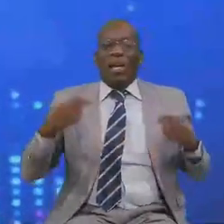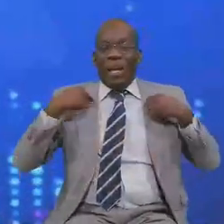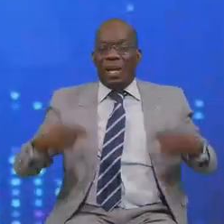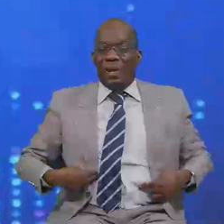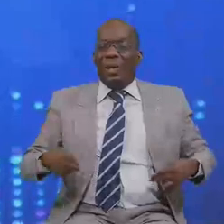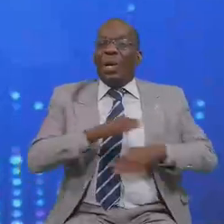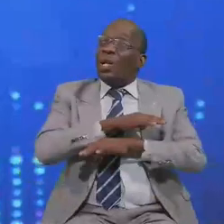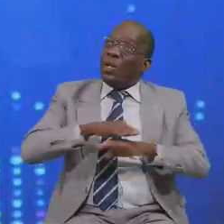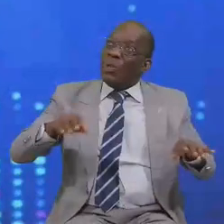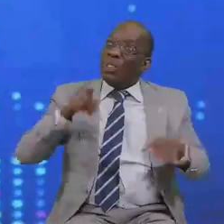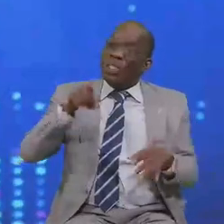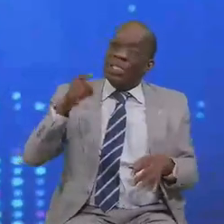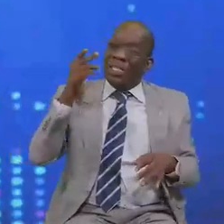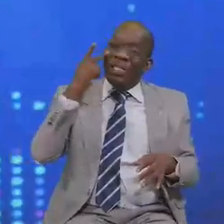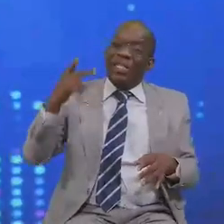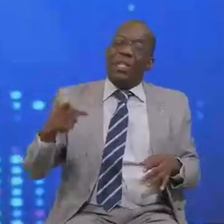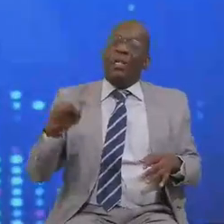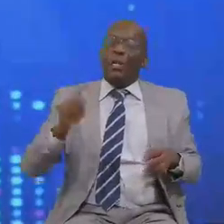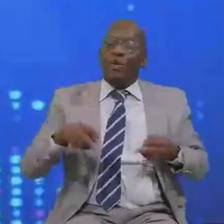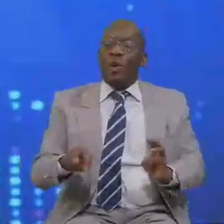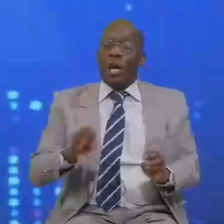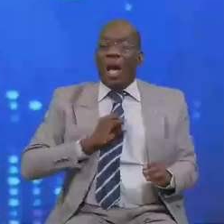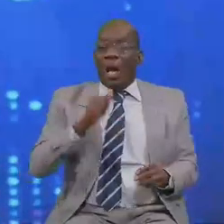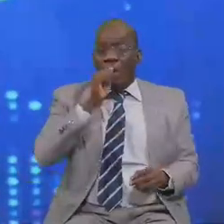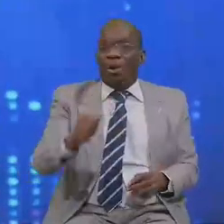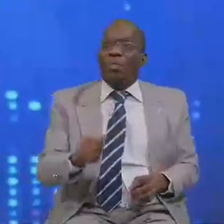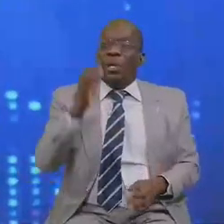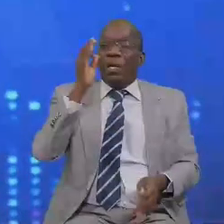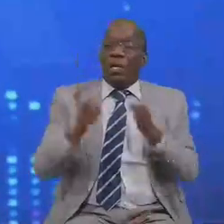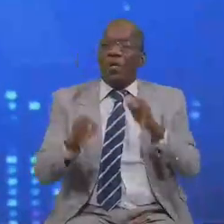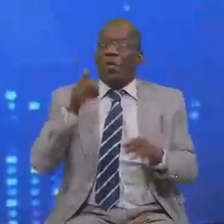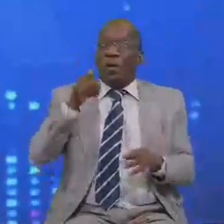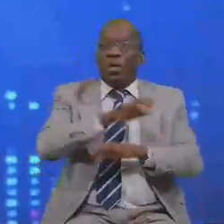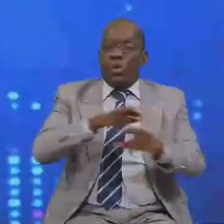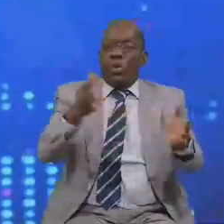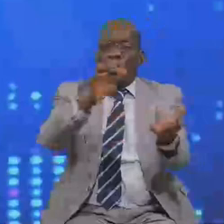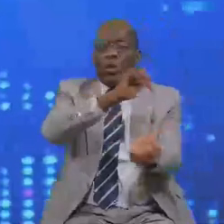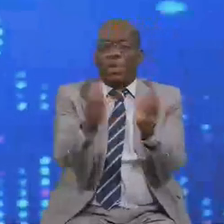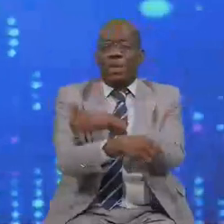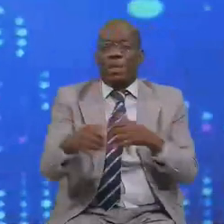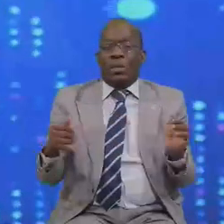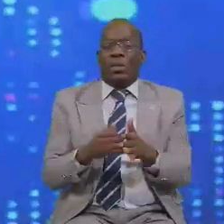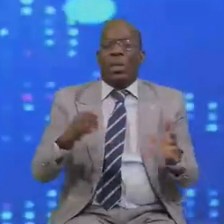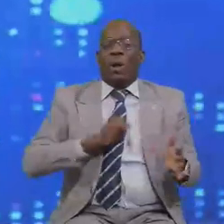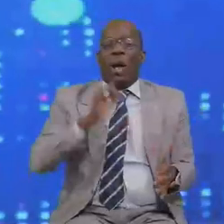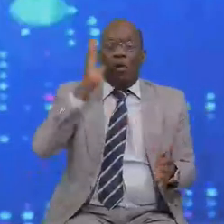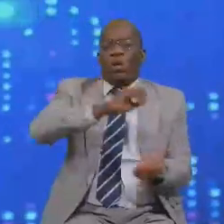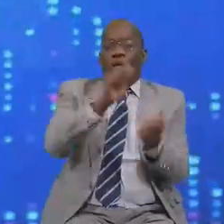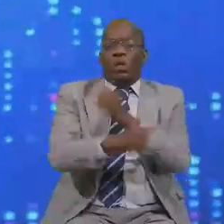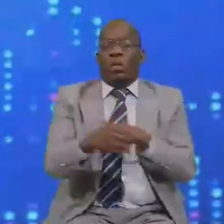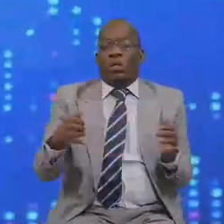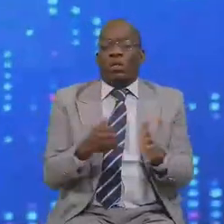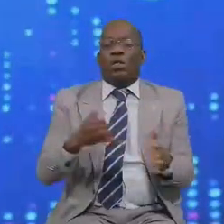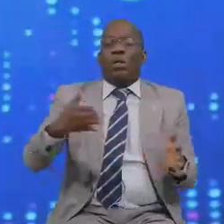voit pas la manière dont je suis en ce moment? D'accord. S'il ne change pas ça, moi, je vais changer ça moi-même. Un